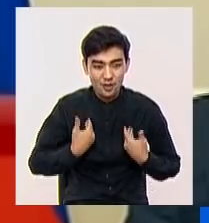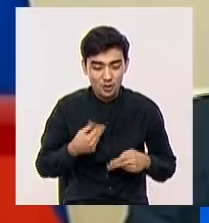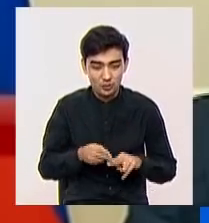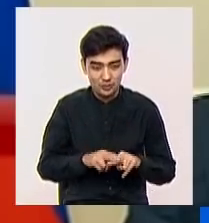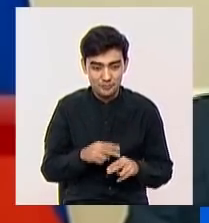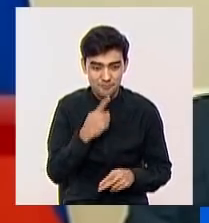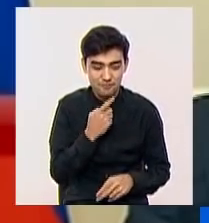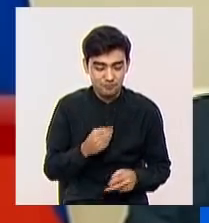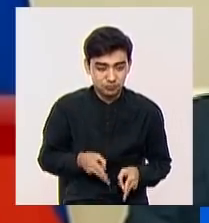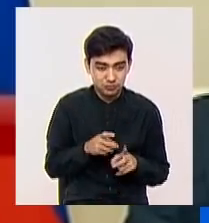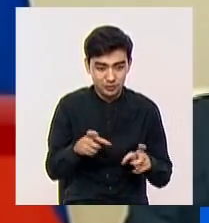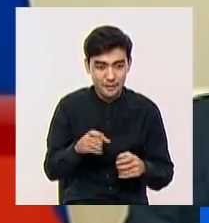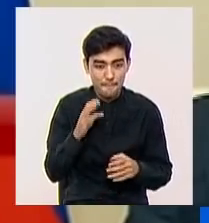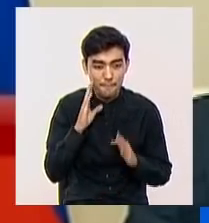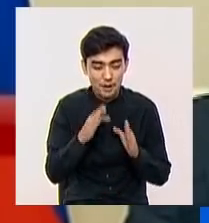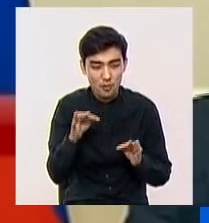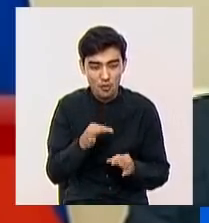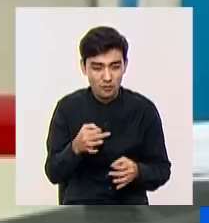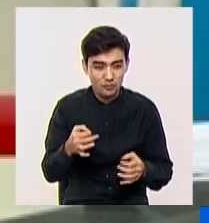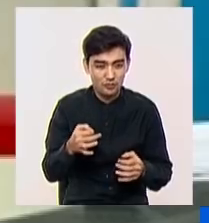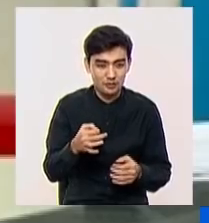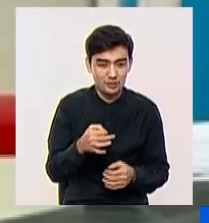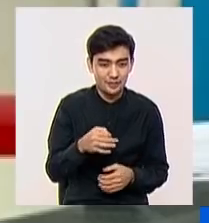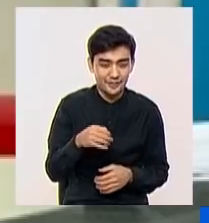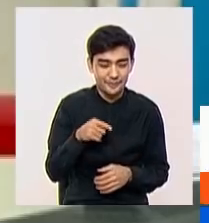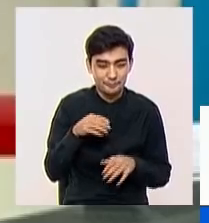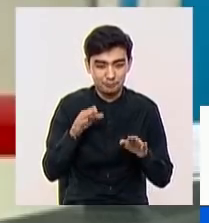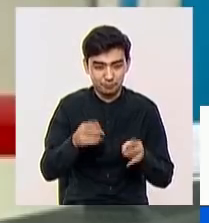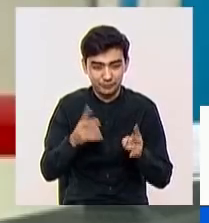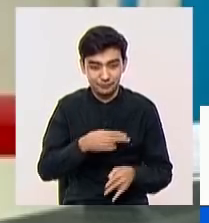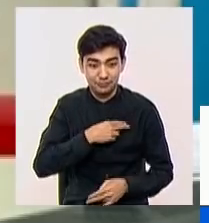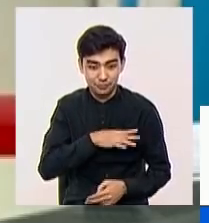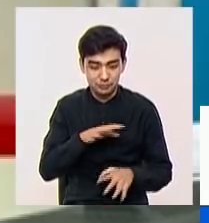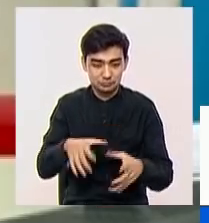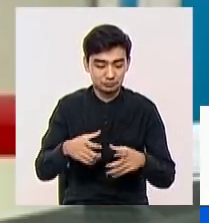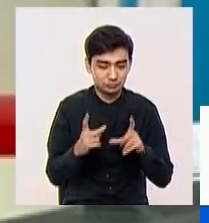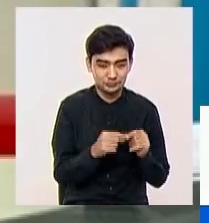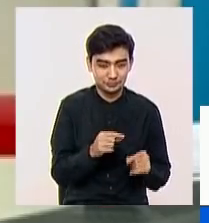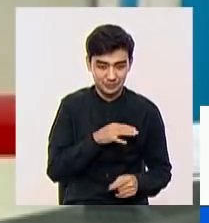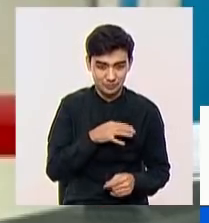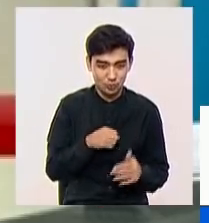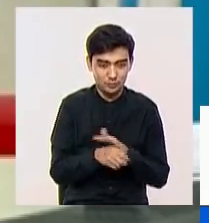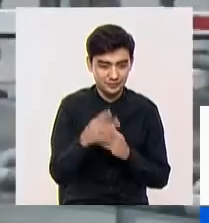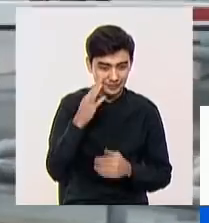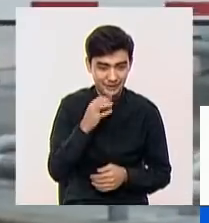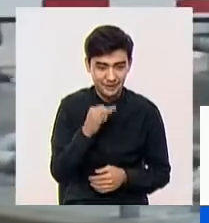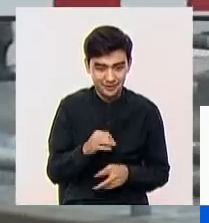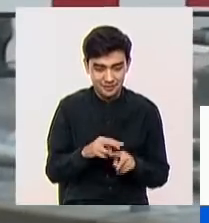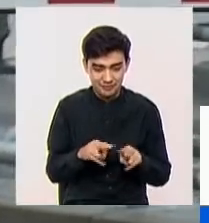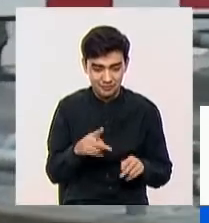боевиков прямо с поля боя эта практика международных террористов известного происхождения